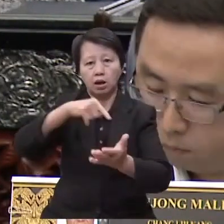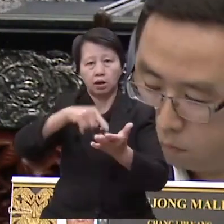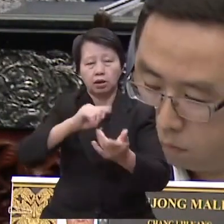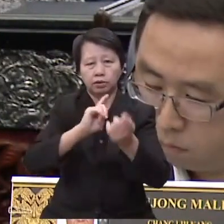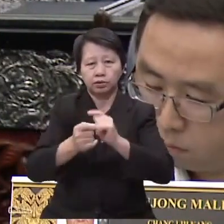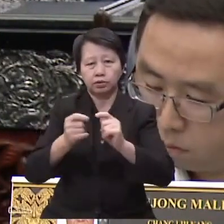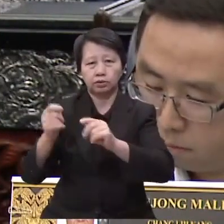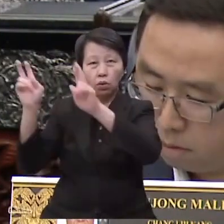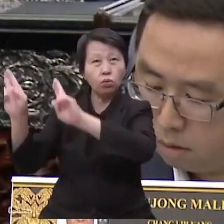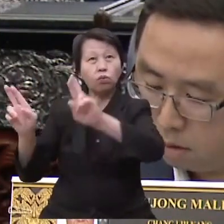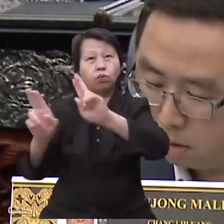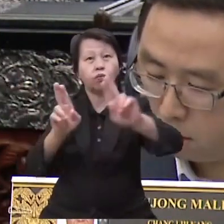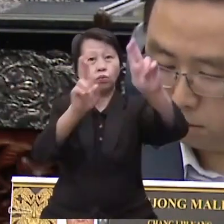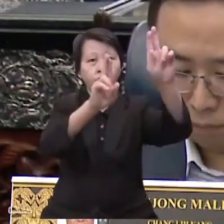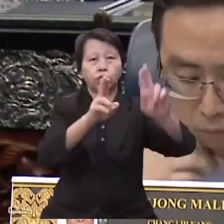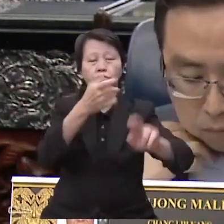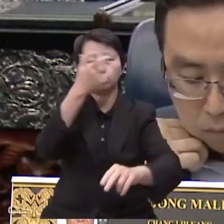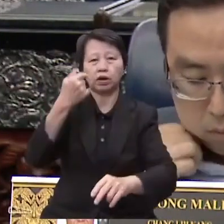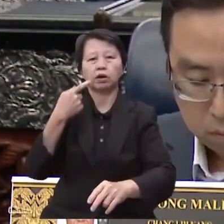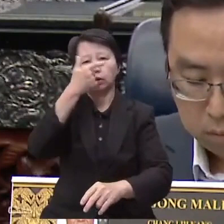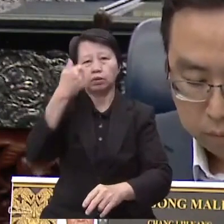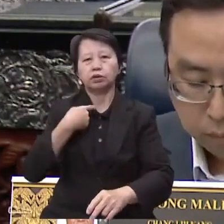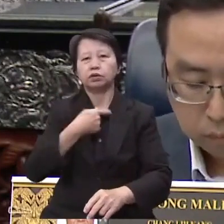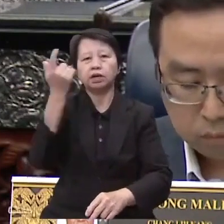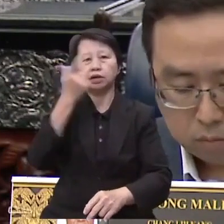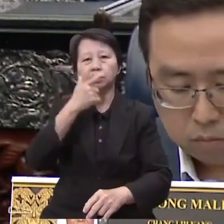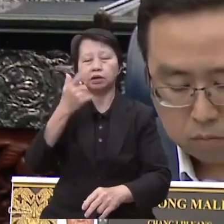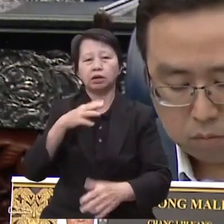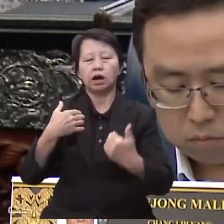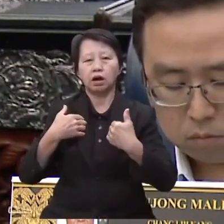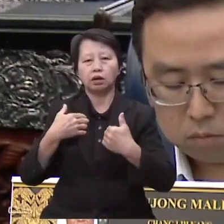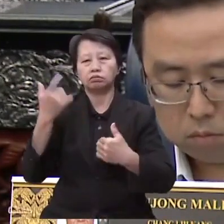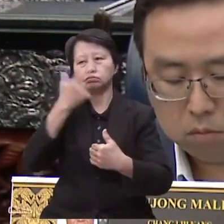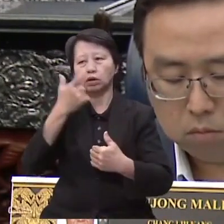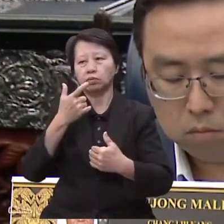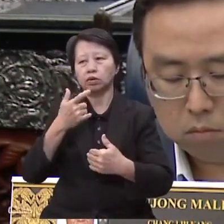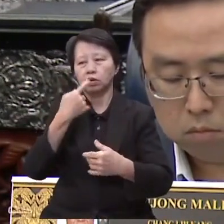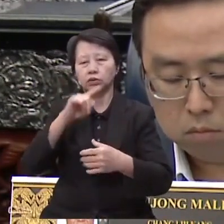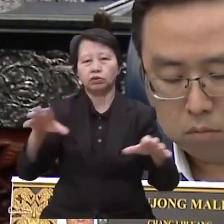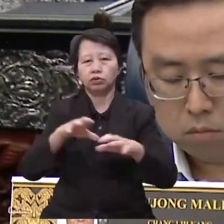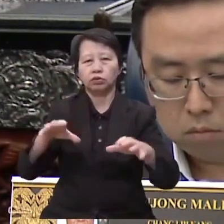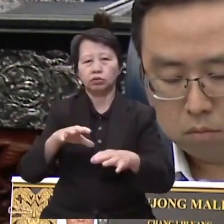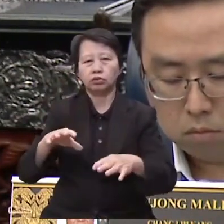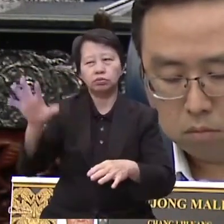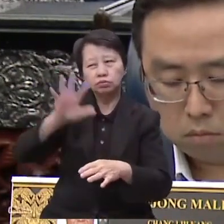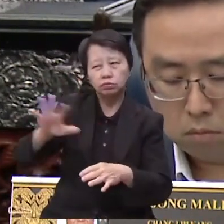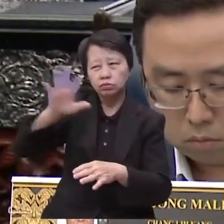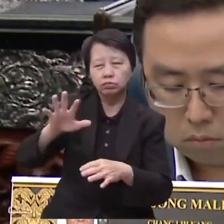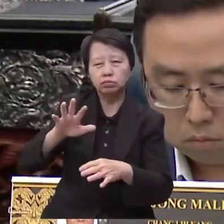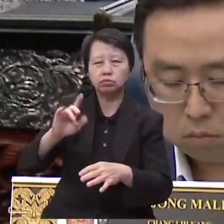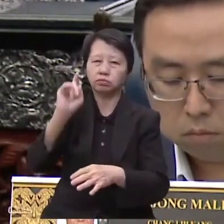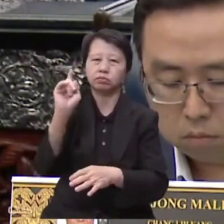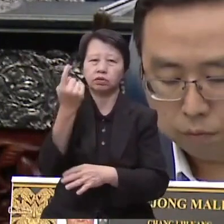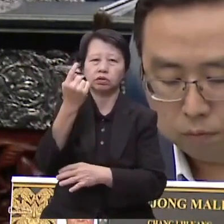transboundary ha act sebab kita tidak mahu posturing atau sekadar membuat gesture yang simbolik